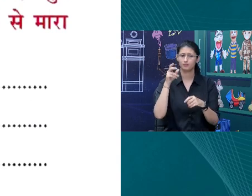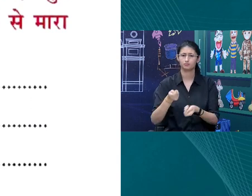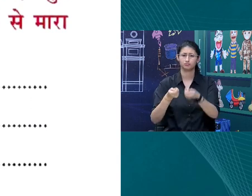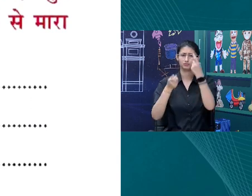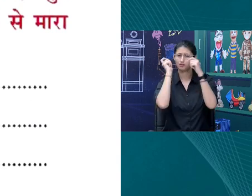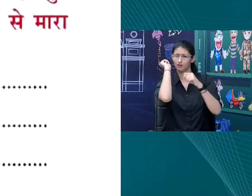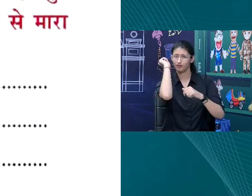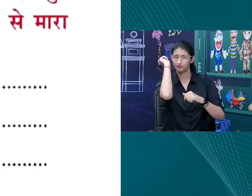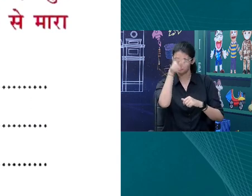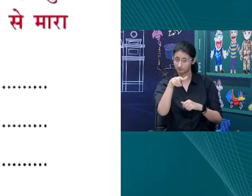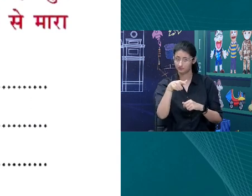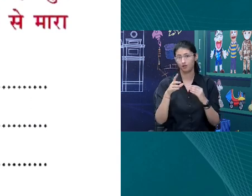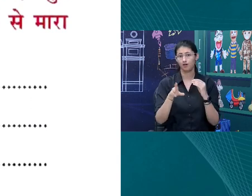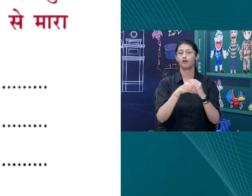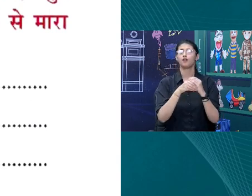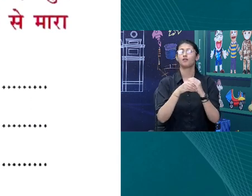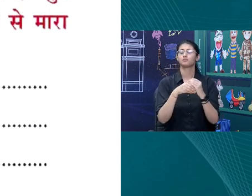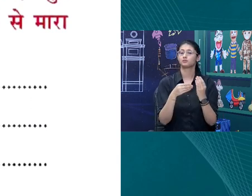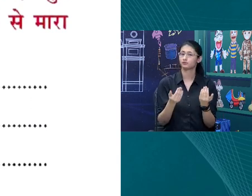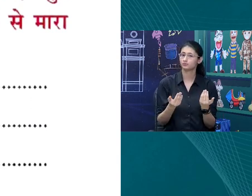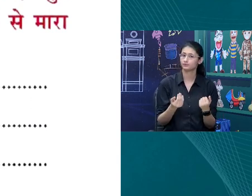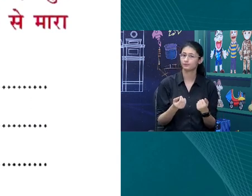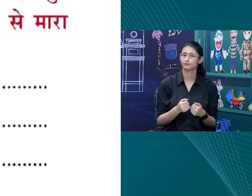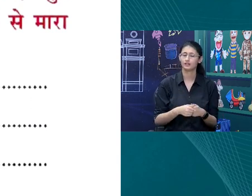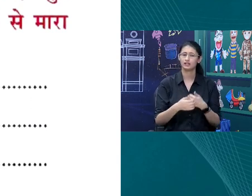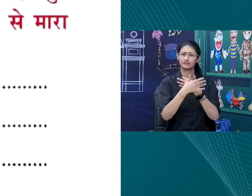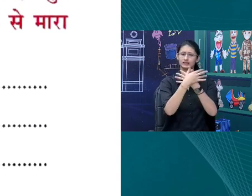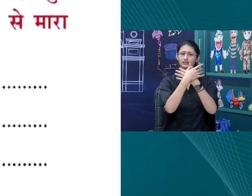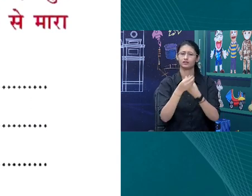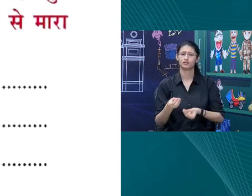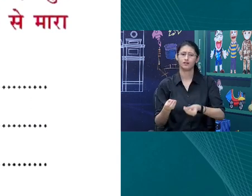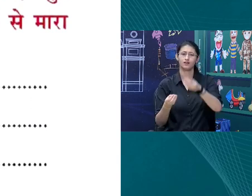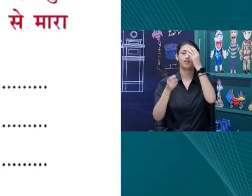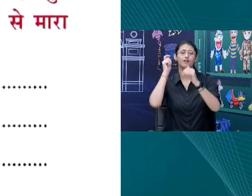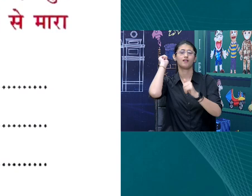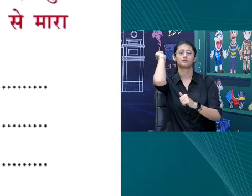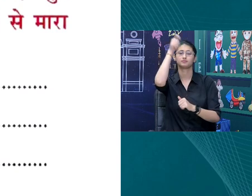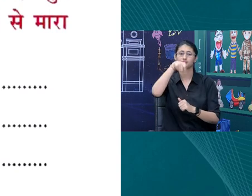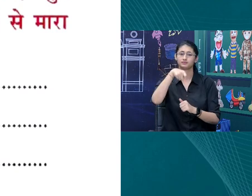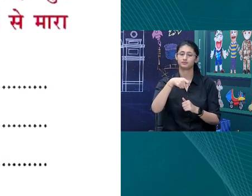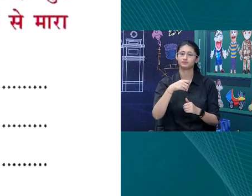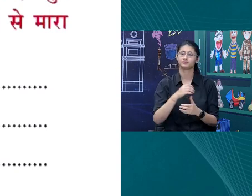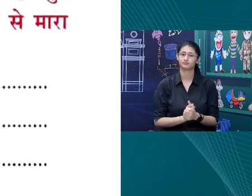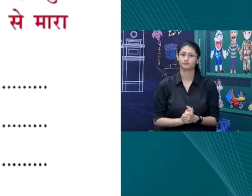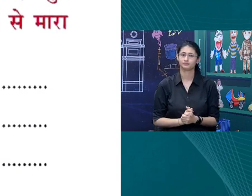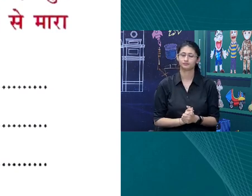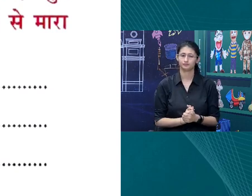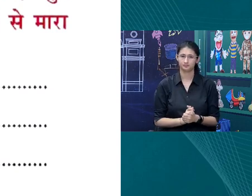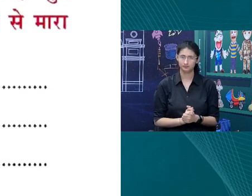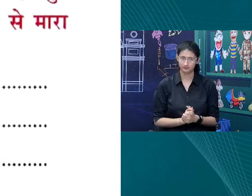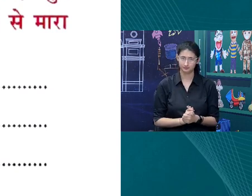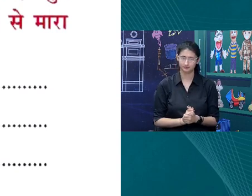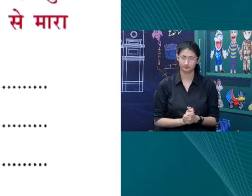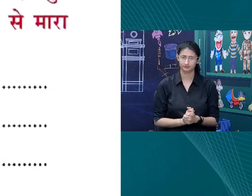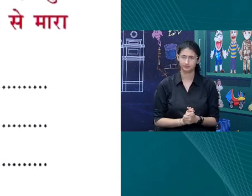बैडमिंटन जैसे हम चिड़िया बल्ला भी कहते हैं उसे पर चिड़िया को जो हमारा जाता है एक और से दूसरी ओर हो जाती है और